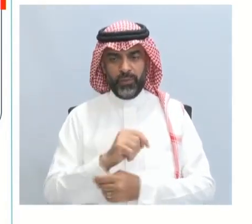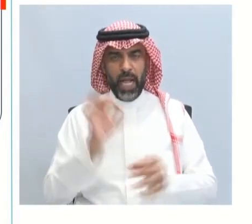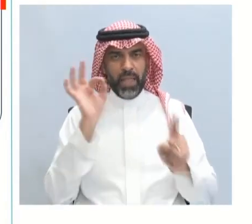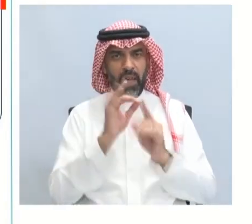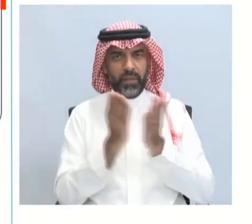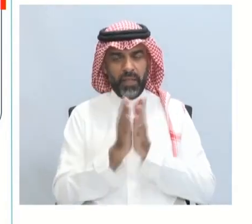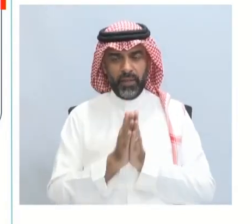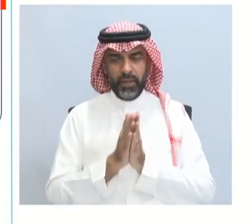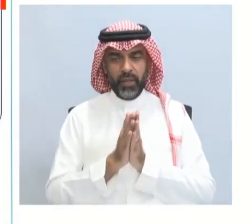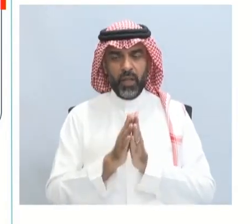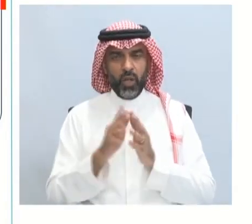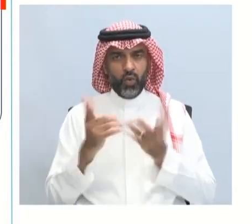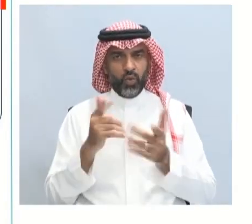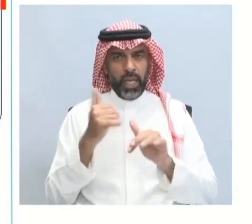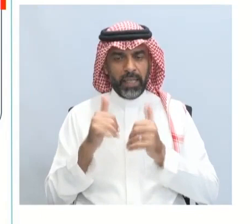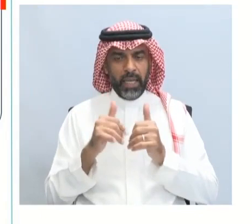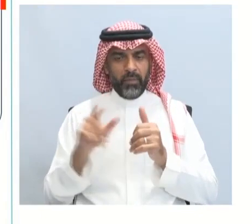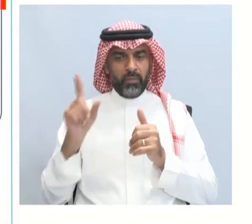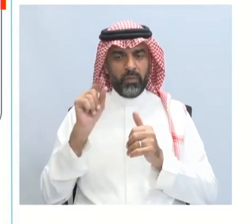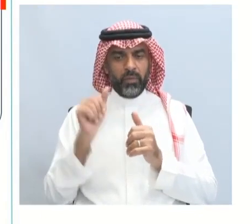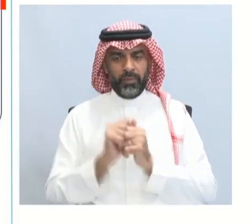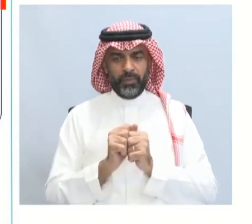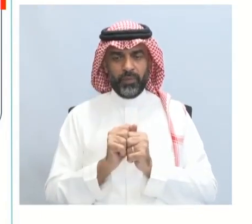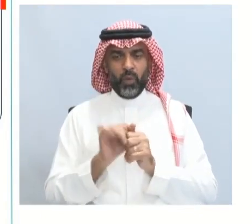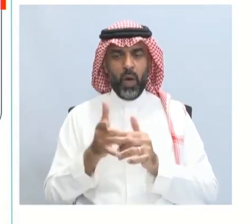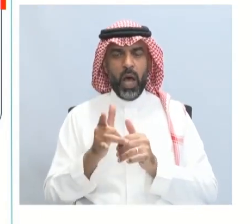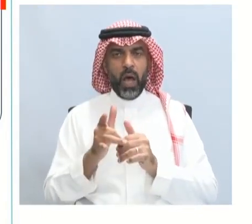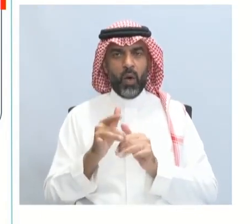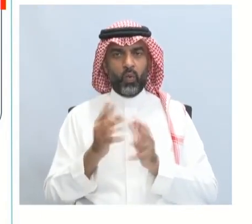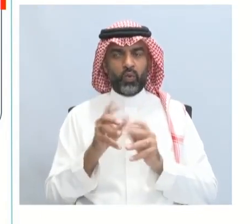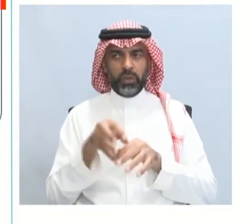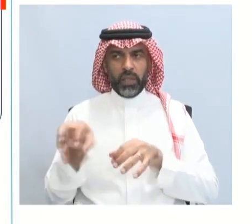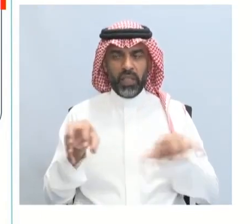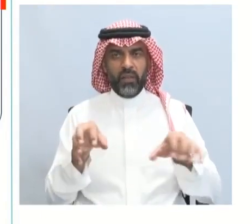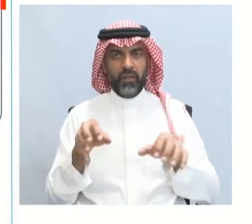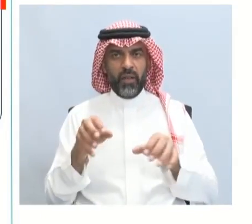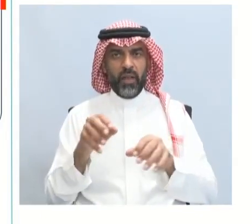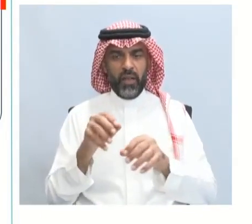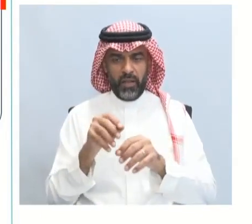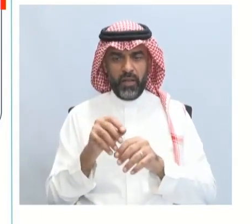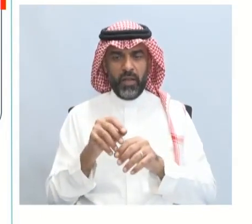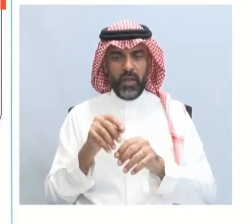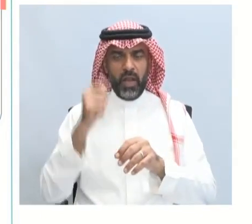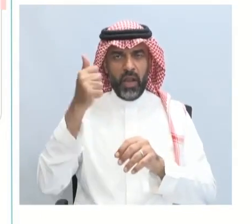بعد ذلك نصنف العوامل التي تميز السكرتير لدينا تميز ولدينا مصطلح